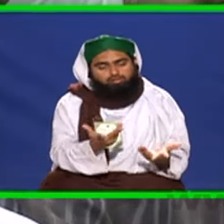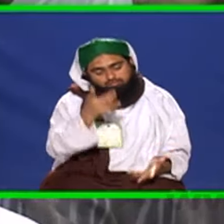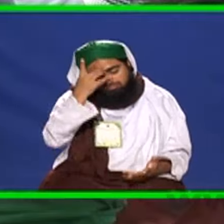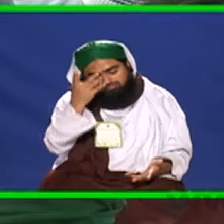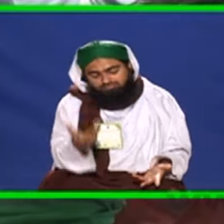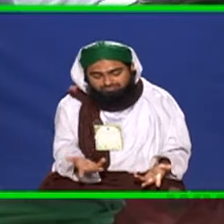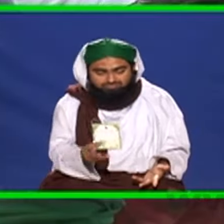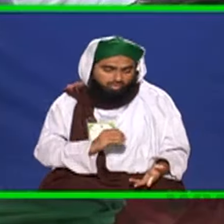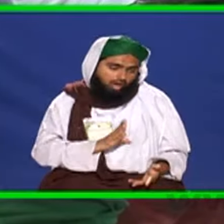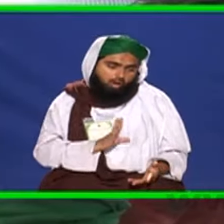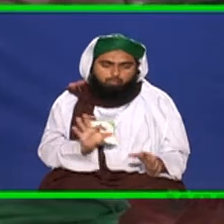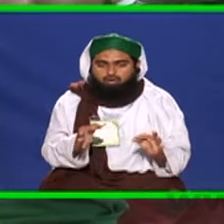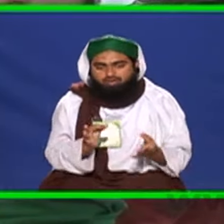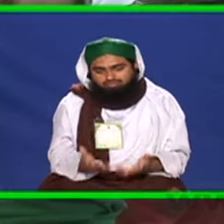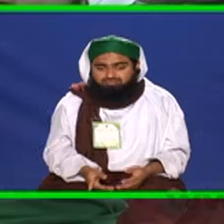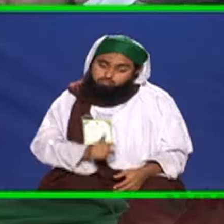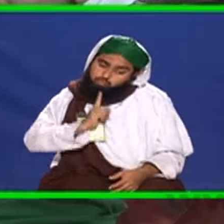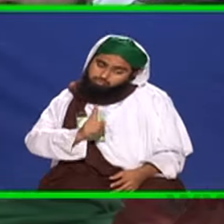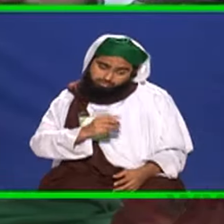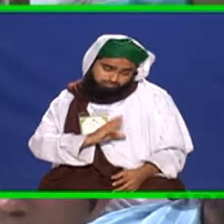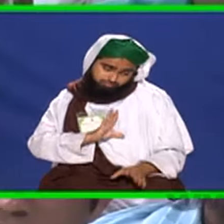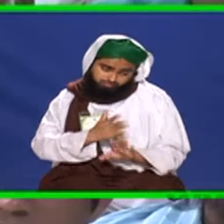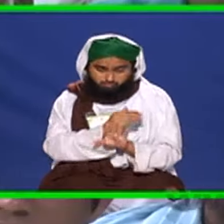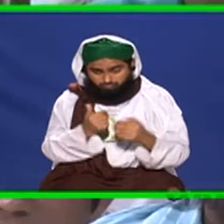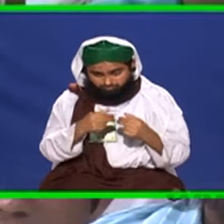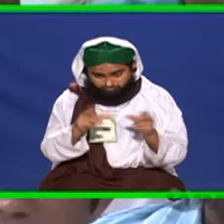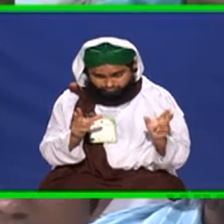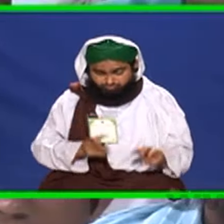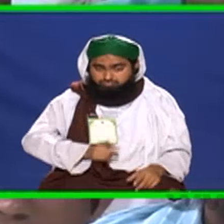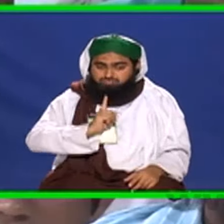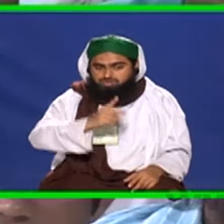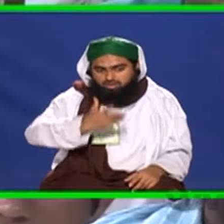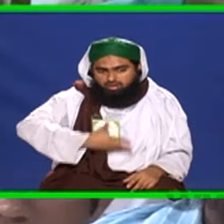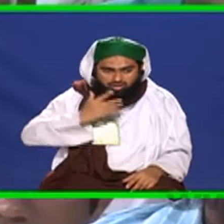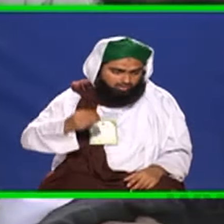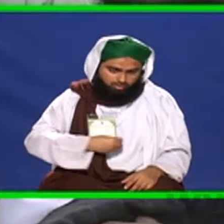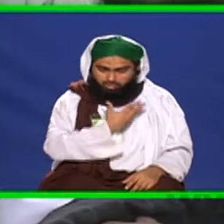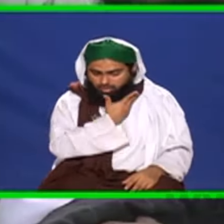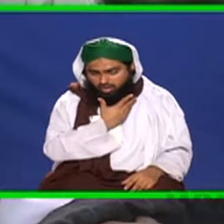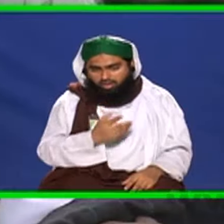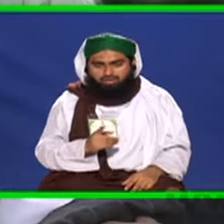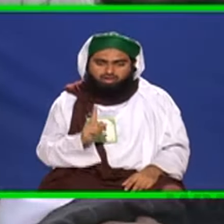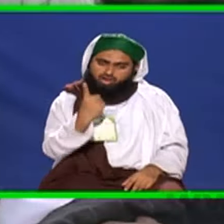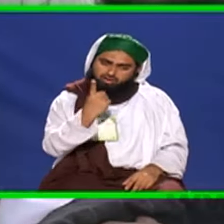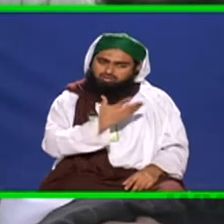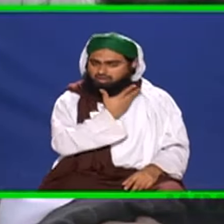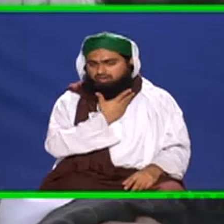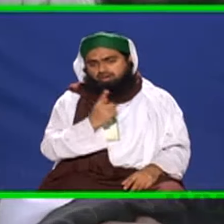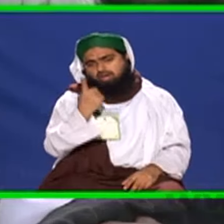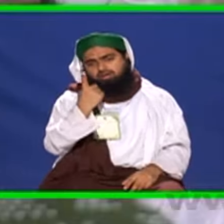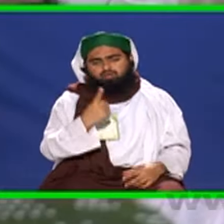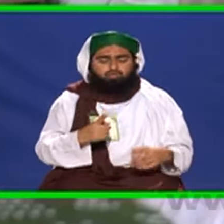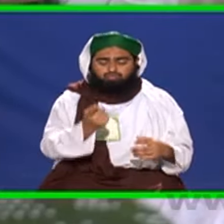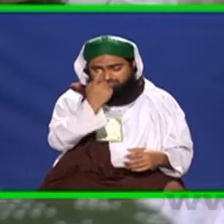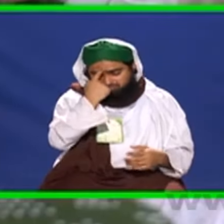ایسا پکا اظہار ہو, ایسا پکا اظہار ہو اور پھر آنسو ہو, پھر یہی آنسو ہو جو سرخ